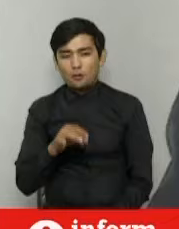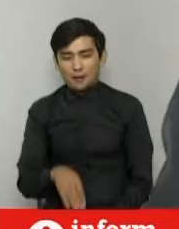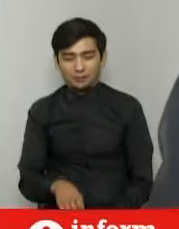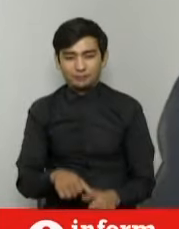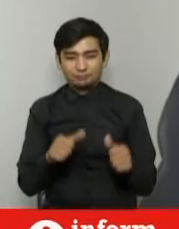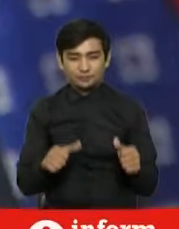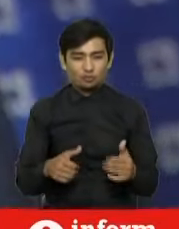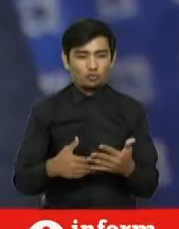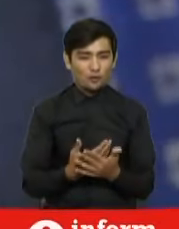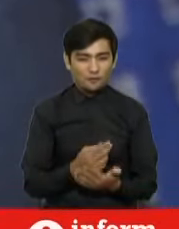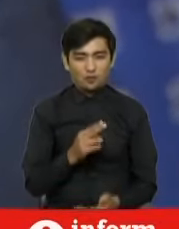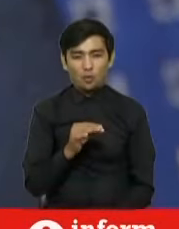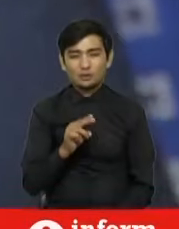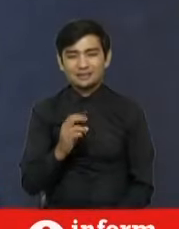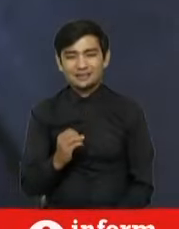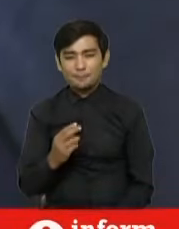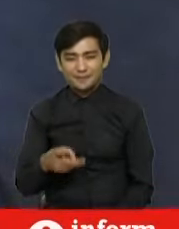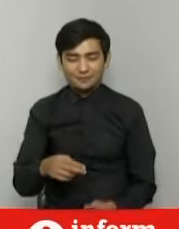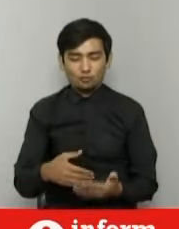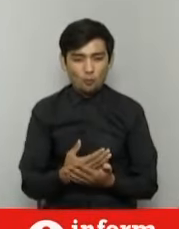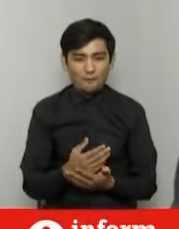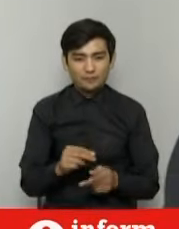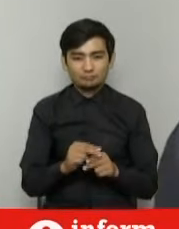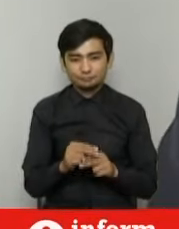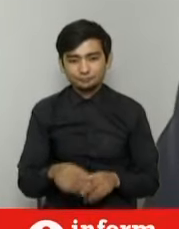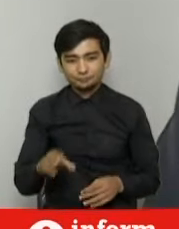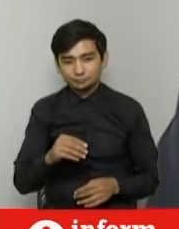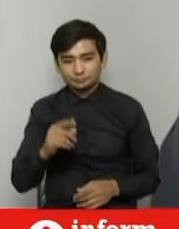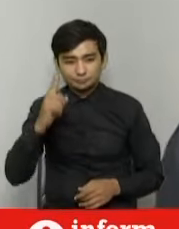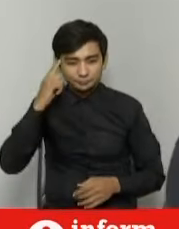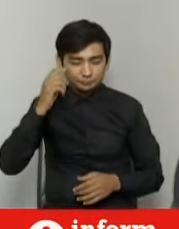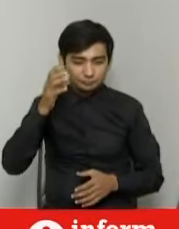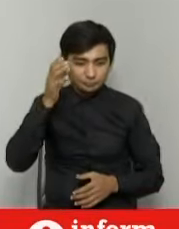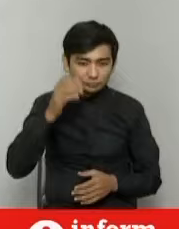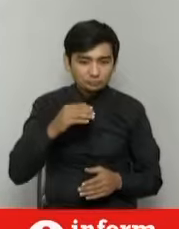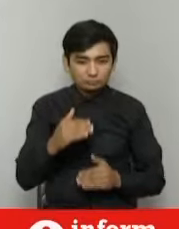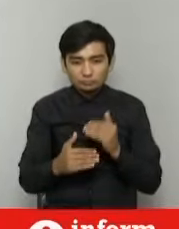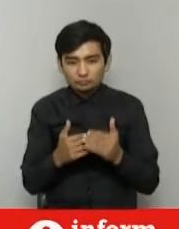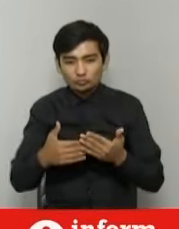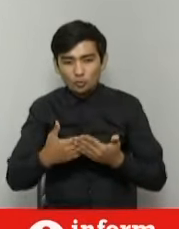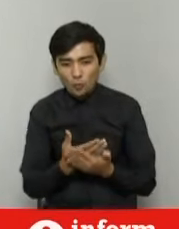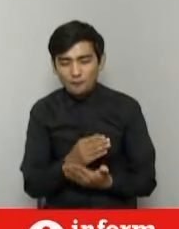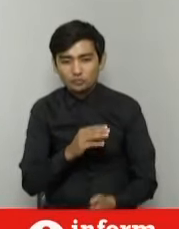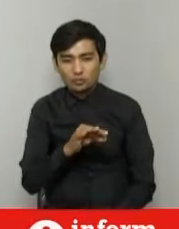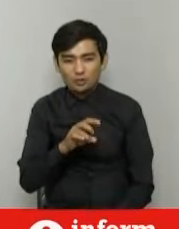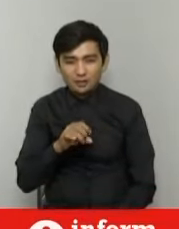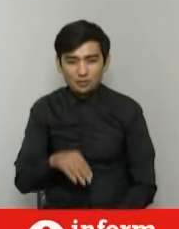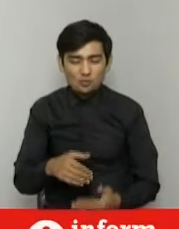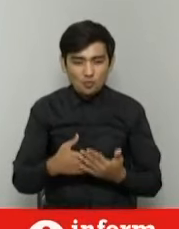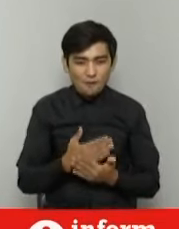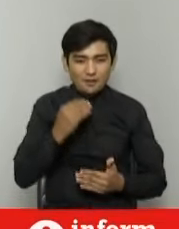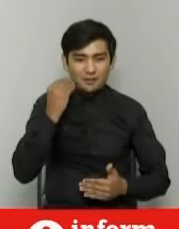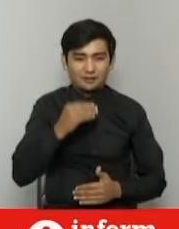бойынша құрастырылған жатақхана. Студенттердің ой-санасын өзгерту, жаңа стандартқа оларды жаңағы бейімдеу.